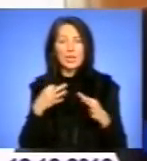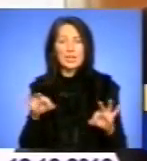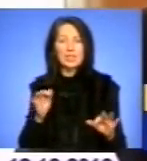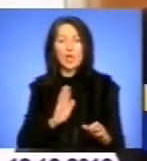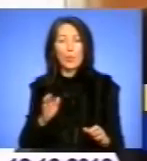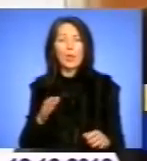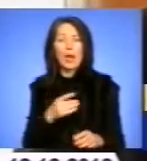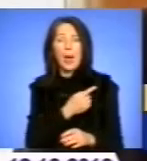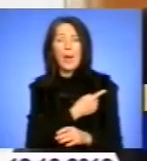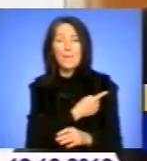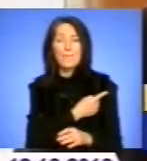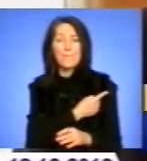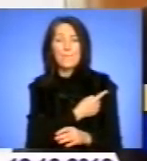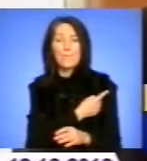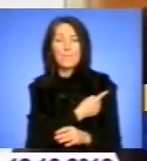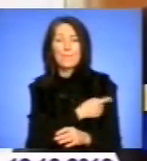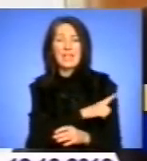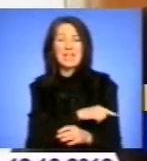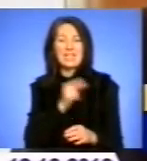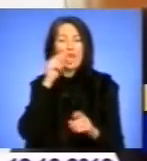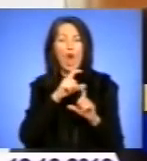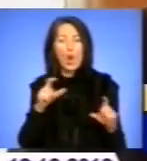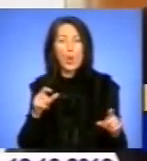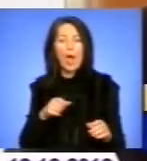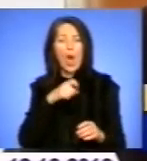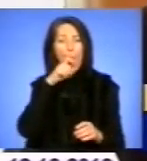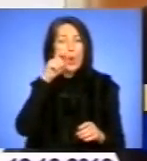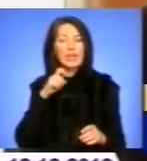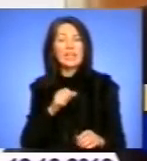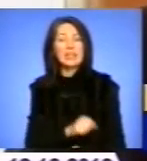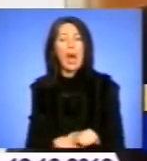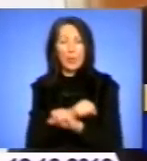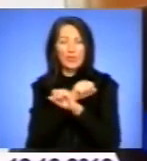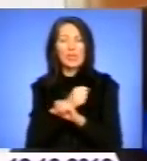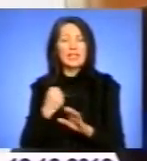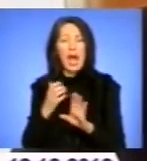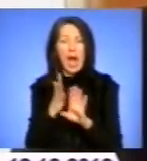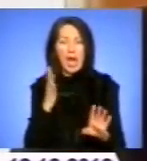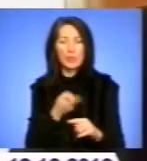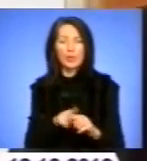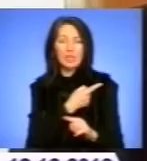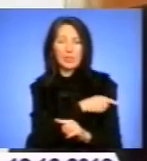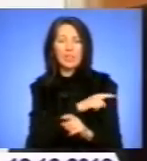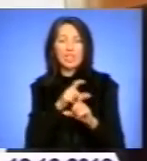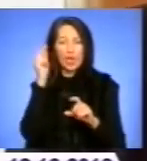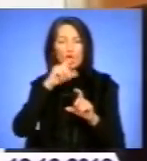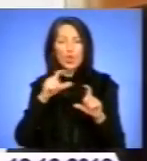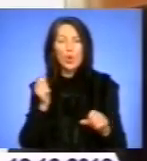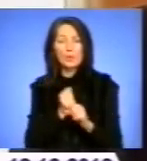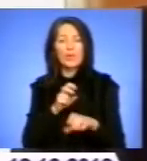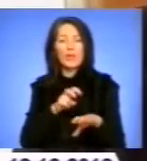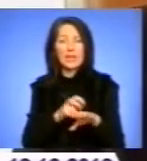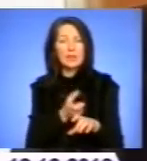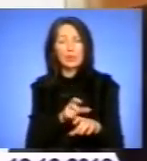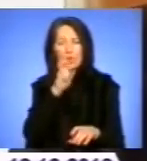медична школа Української повстанської армії. У цій медичній школі працював лікаром дуже відомий